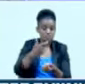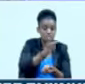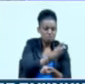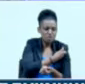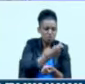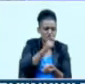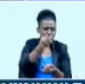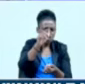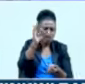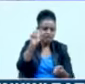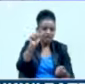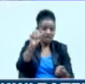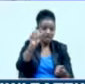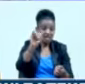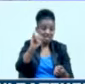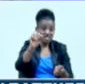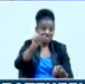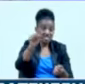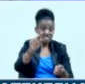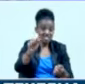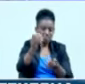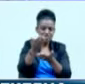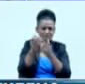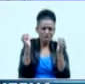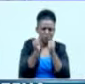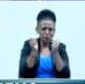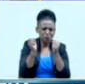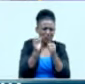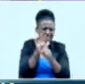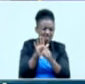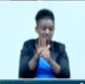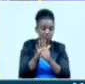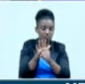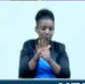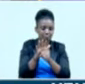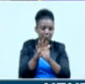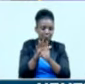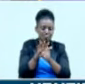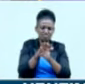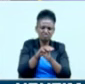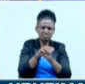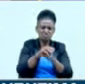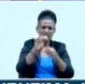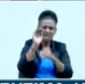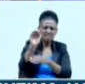Pfizer nirwo rubikwa rusaba ahantu hakonje cyane nose zose zikora kimwe ku buryo aribo